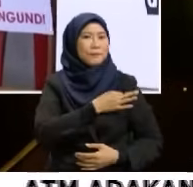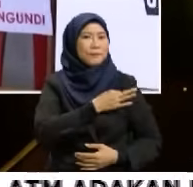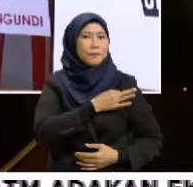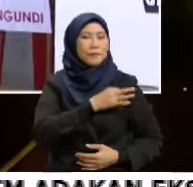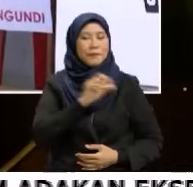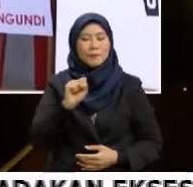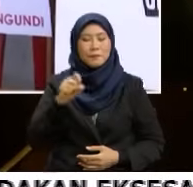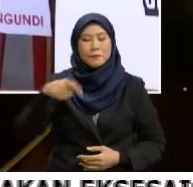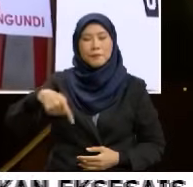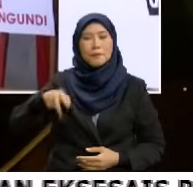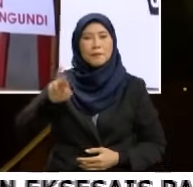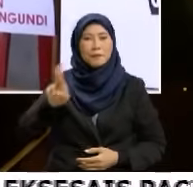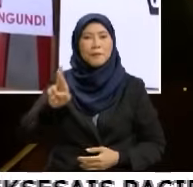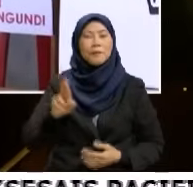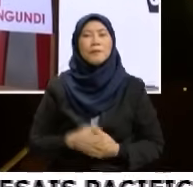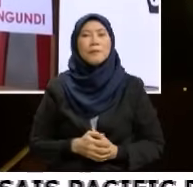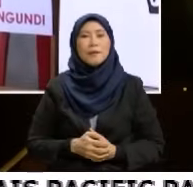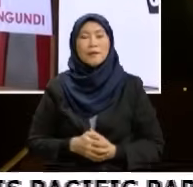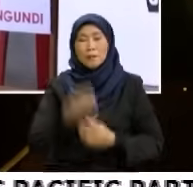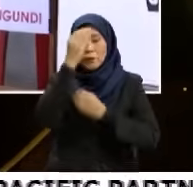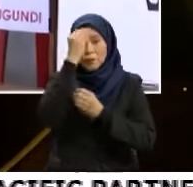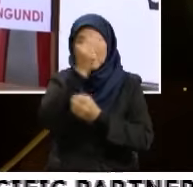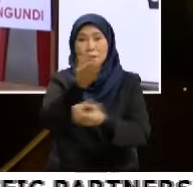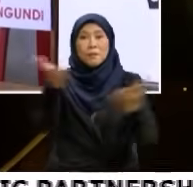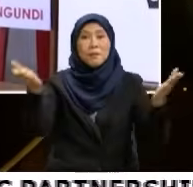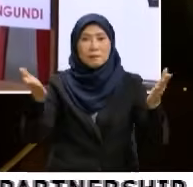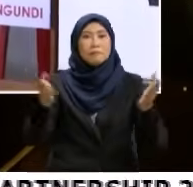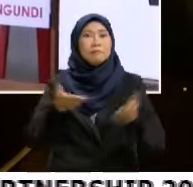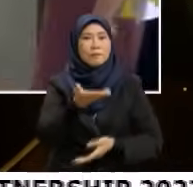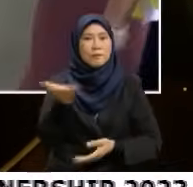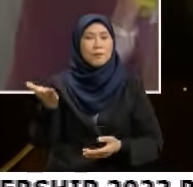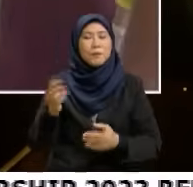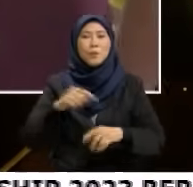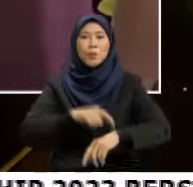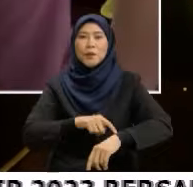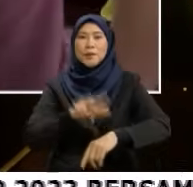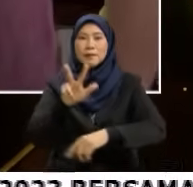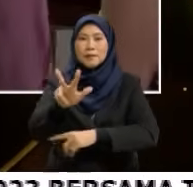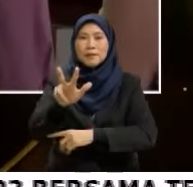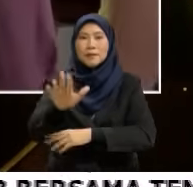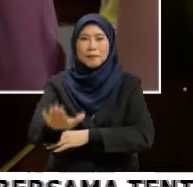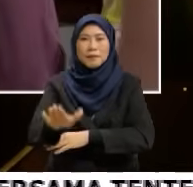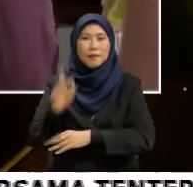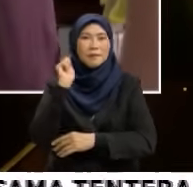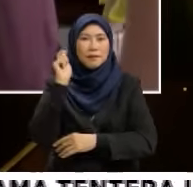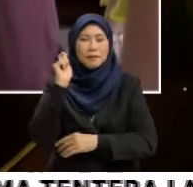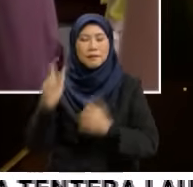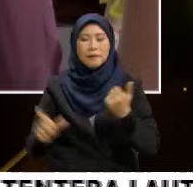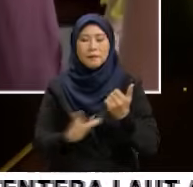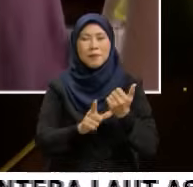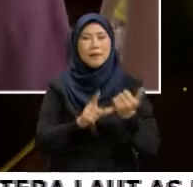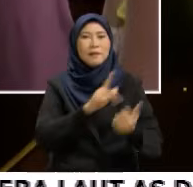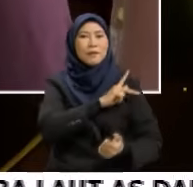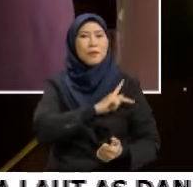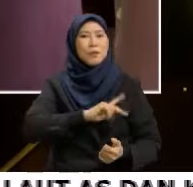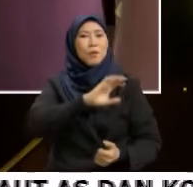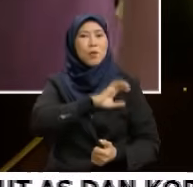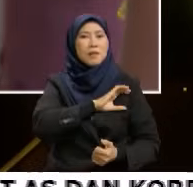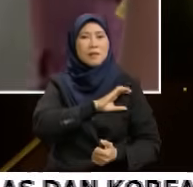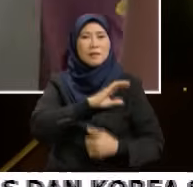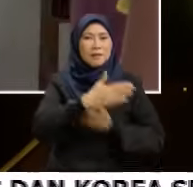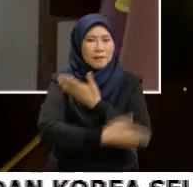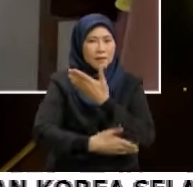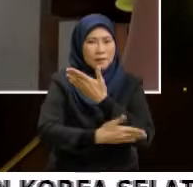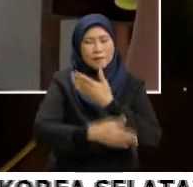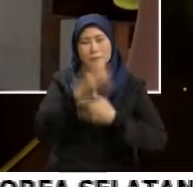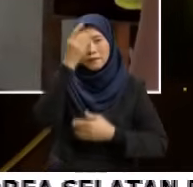sukarelawan SPR. Dan untuk makluman penonton juga, kira-kira pukul 3 petang tadi, Timbalan Ketua Polis Negara